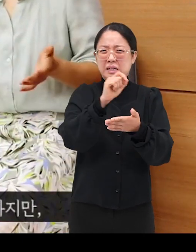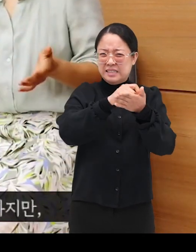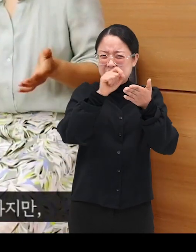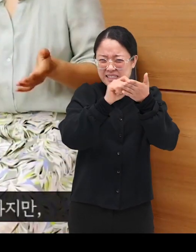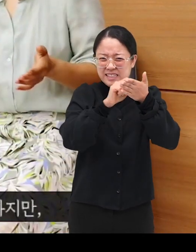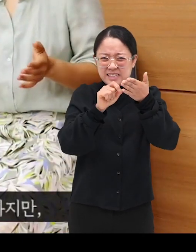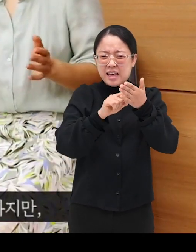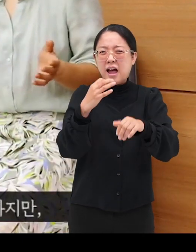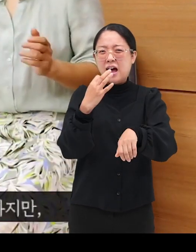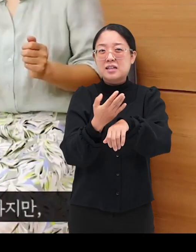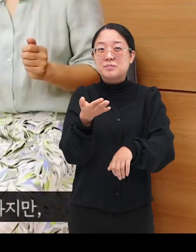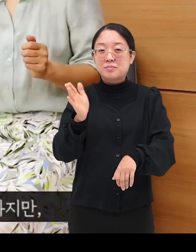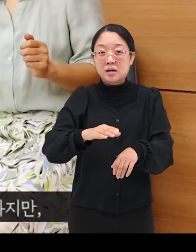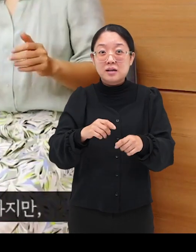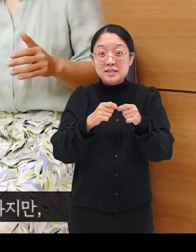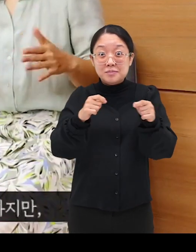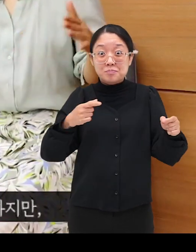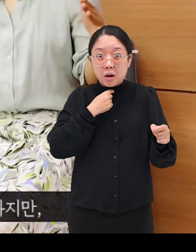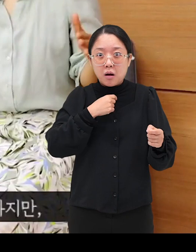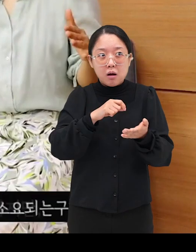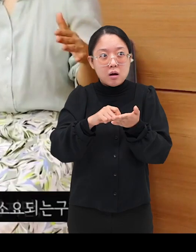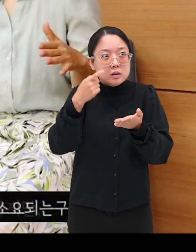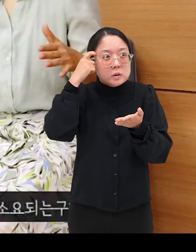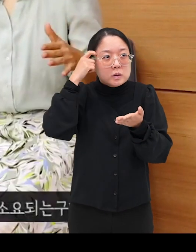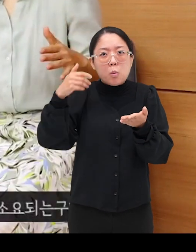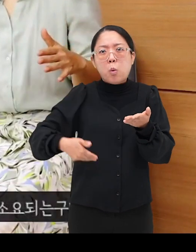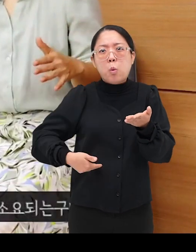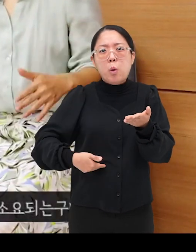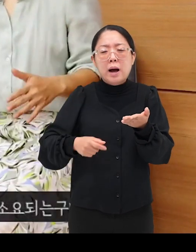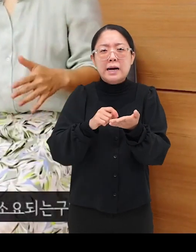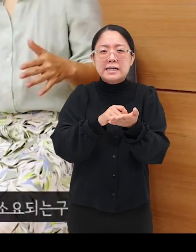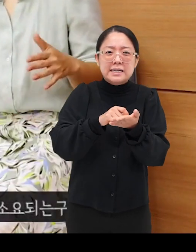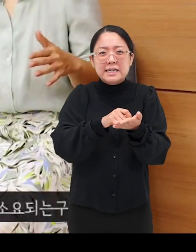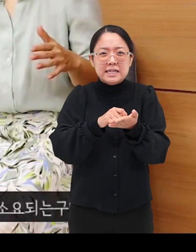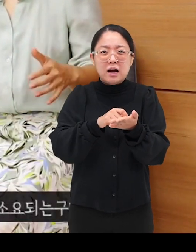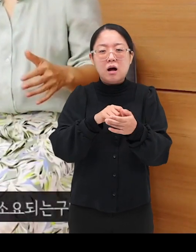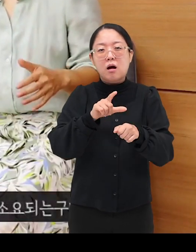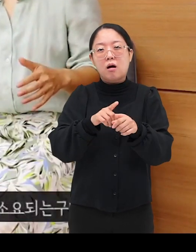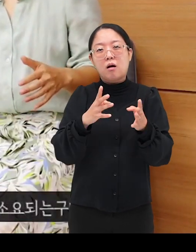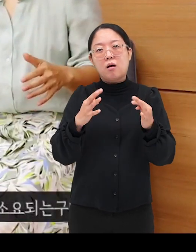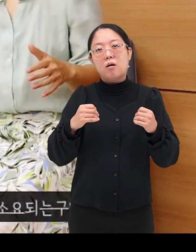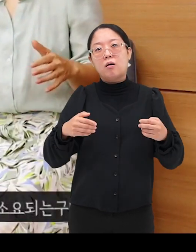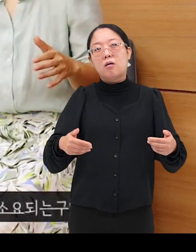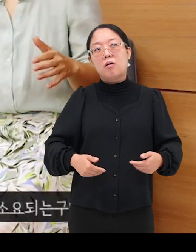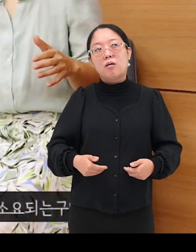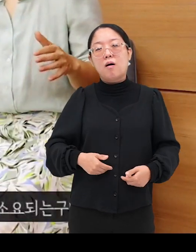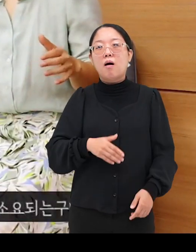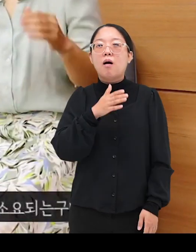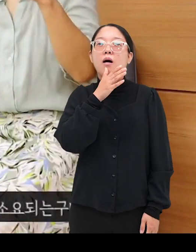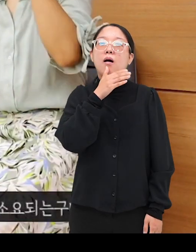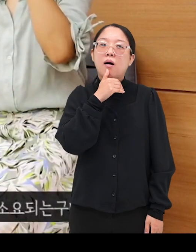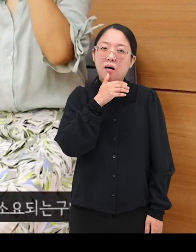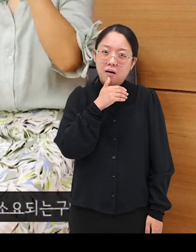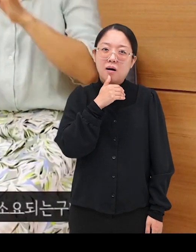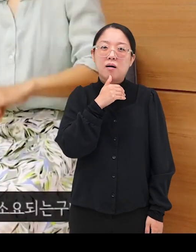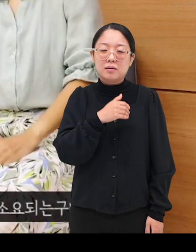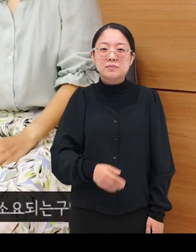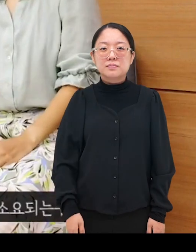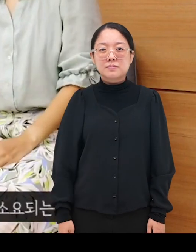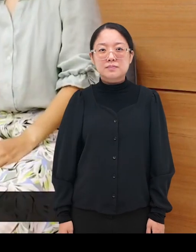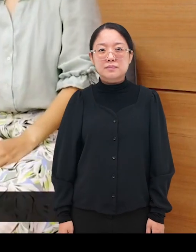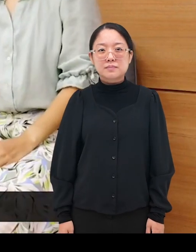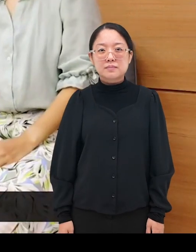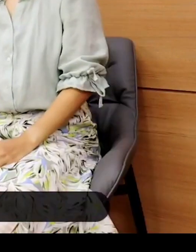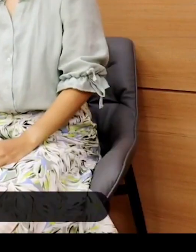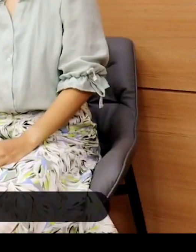5줄에서 10줄 쓰는 거는 간단하지만 긴 장문을 쓰는 거는 생각도 많이 해야 되고 시간도 많이 소요되는구나 라는